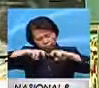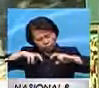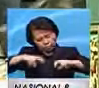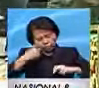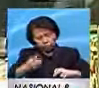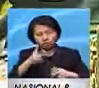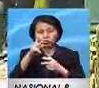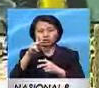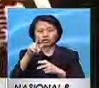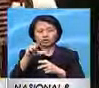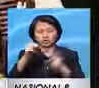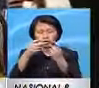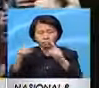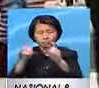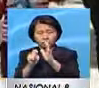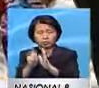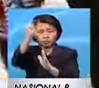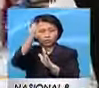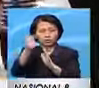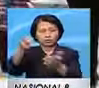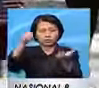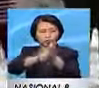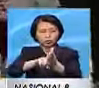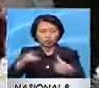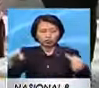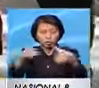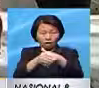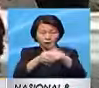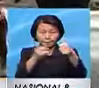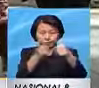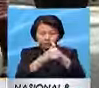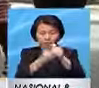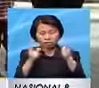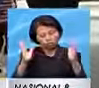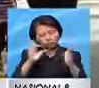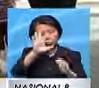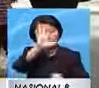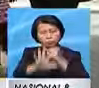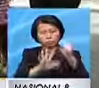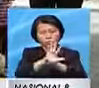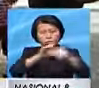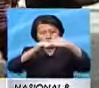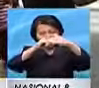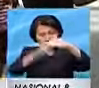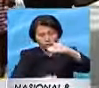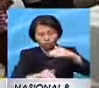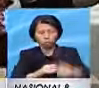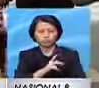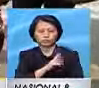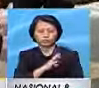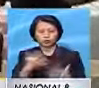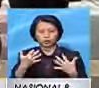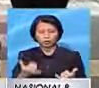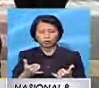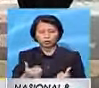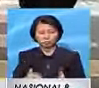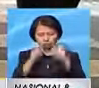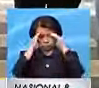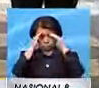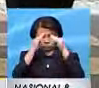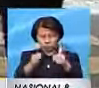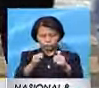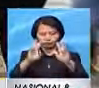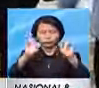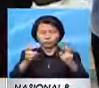mendapati kes penceraian tertinggi berlaku bagi perkahwinan pertama dalam tempoh l tahun ke bawah Kementerian kini turut memberi fokus